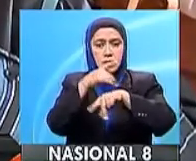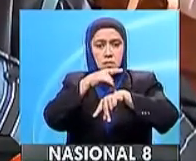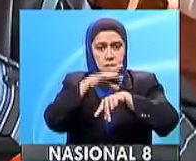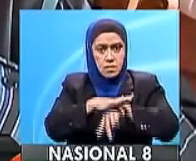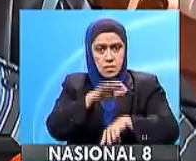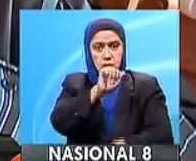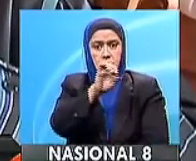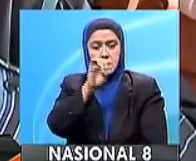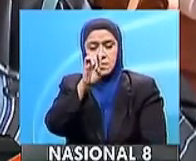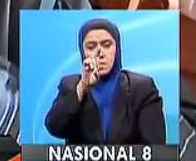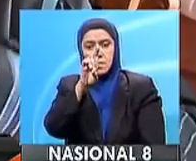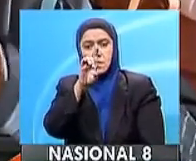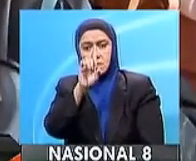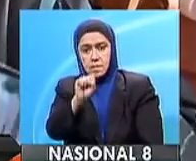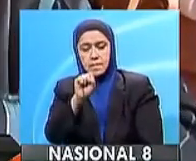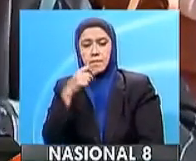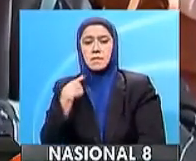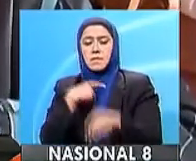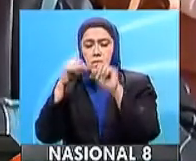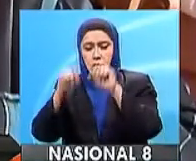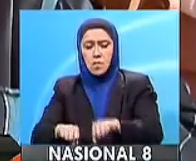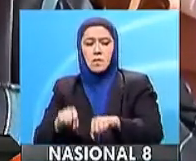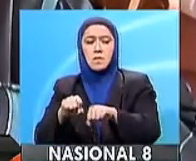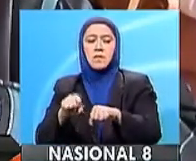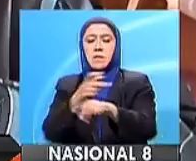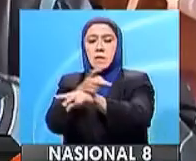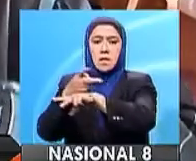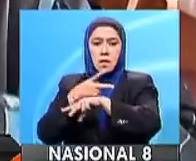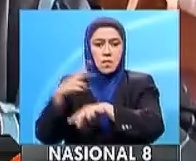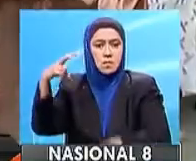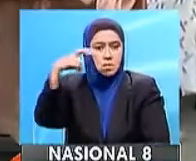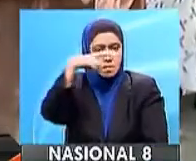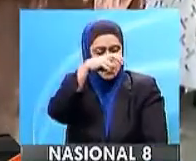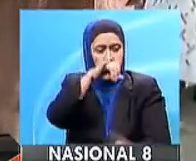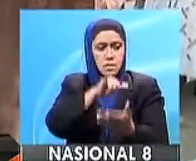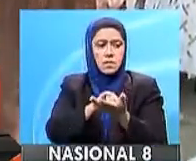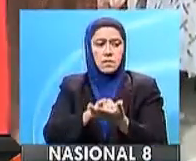Jadi tak jadi masalah. Sekarang okey, kita memang terus monitor.